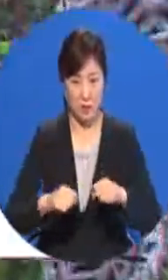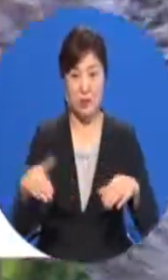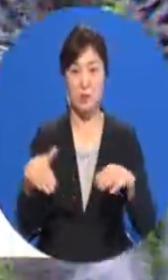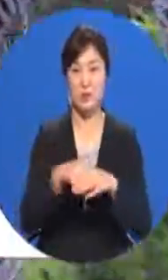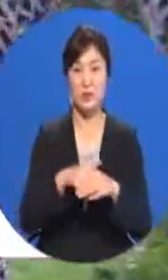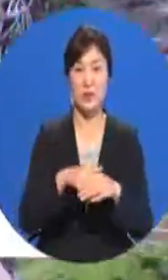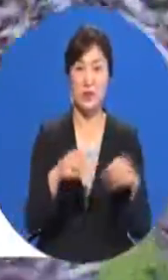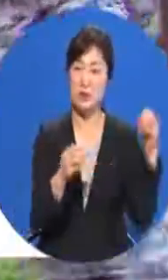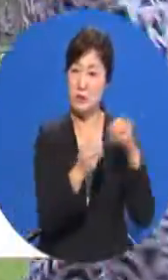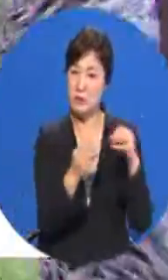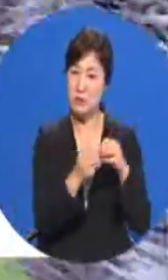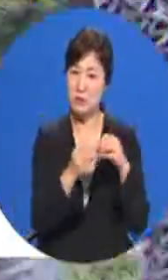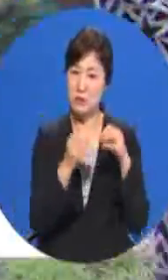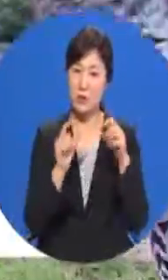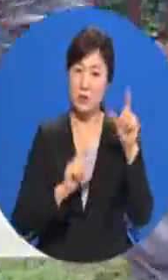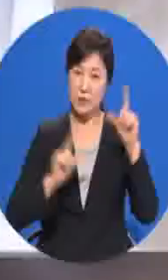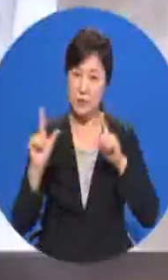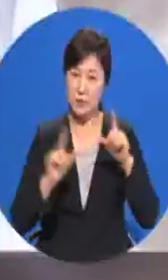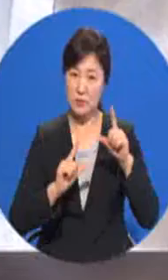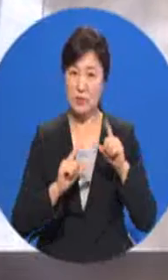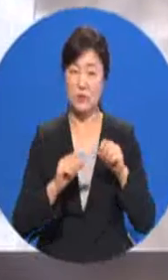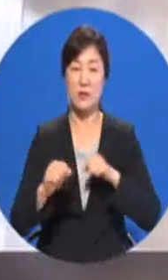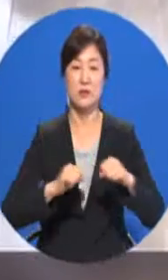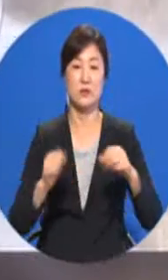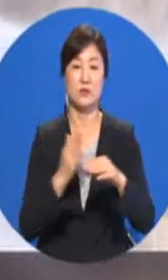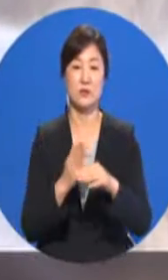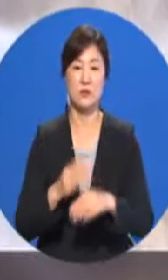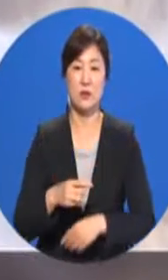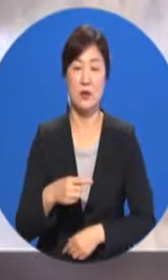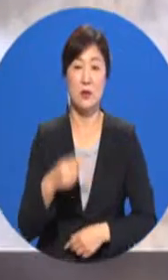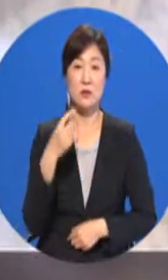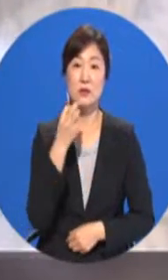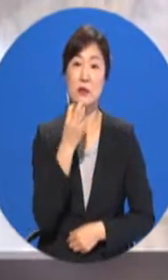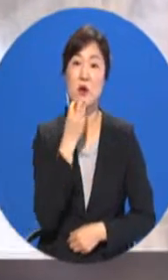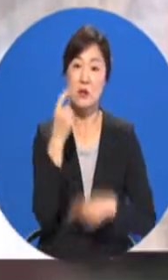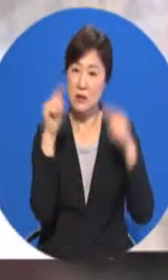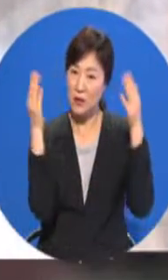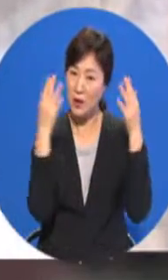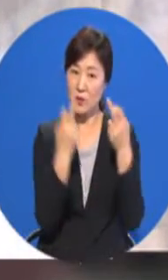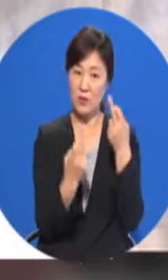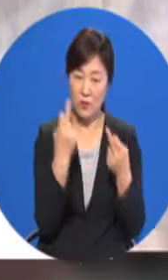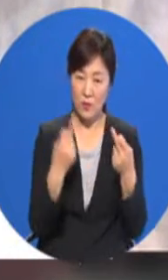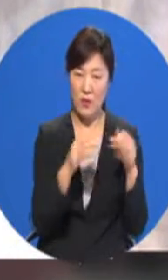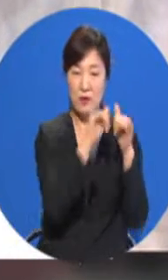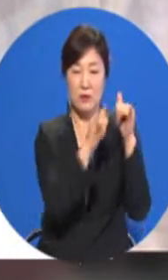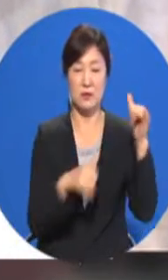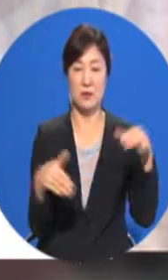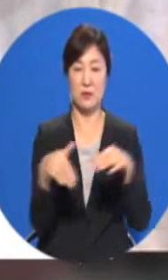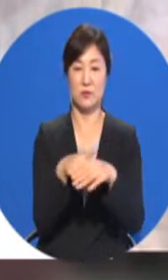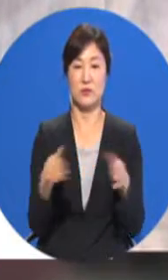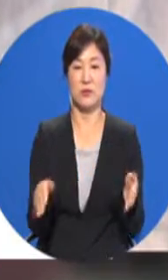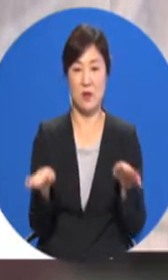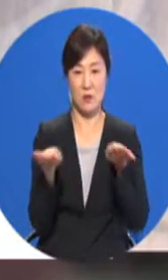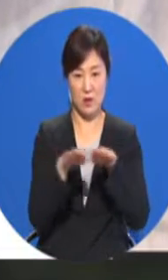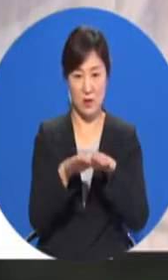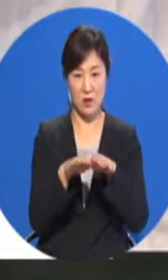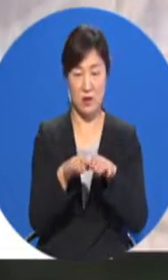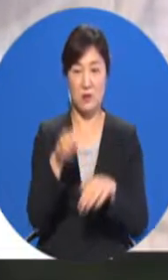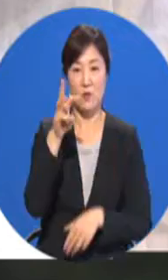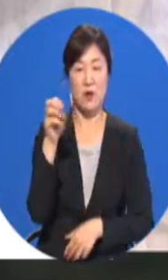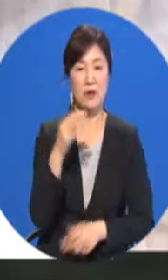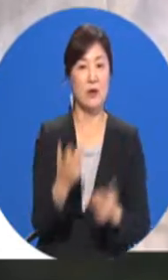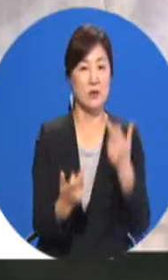움직임이 곳곳에서 펼쳐지고 있습니다. 서울대 학술림과 저희 역사문화관, 그리고 광양숲,